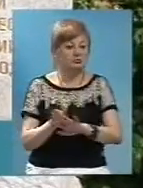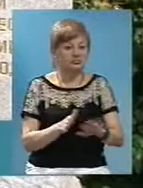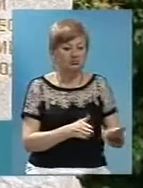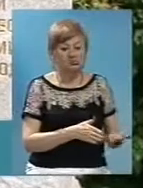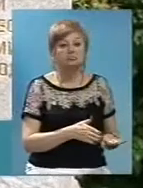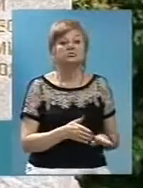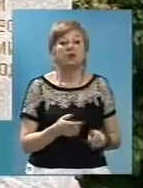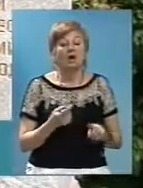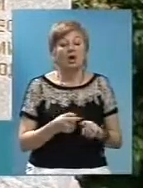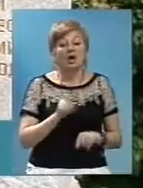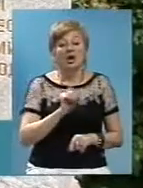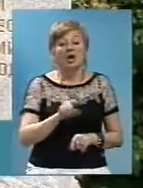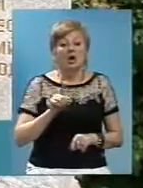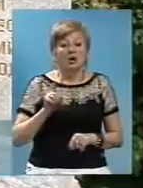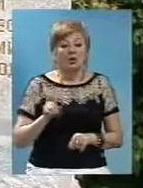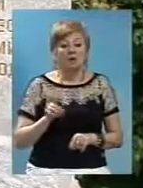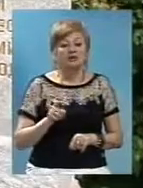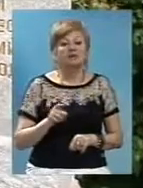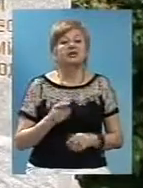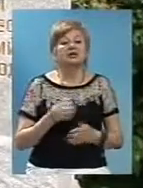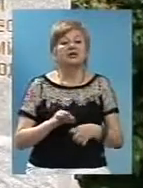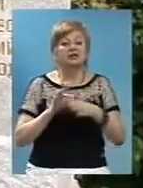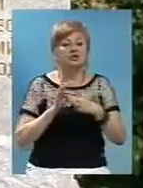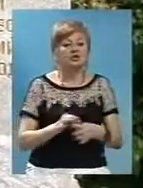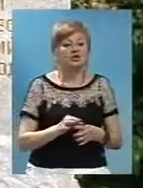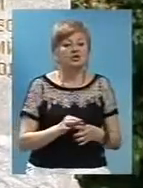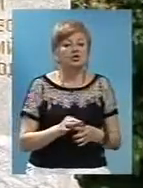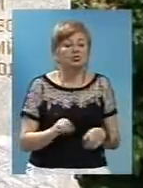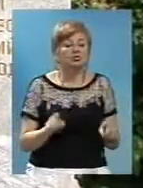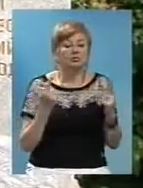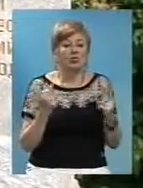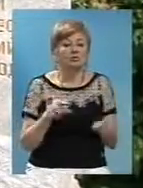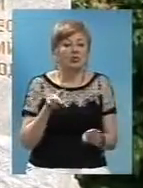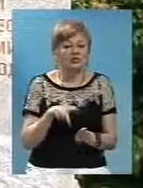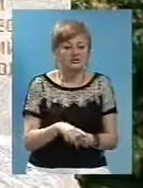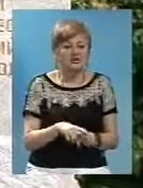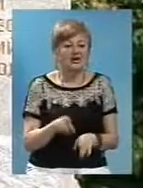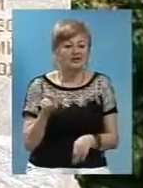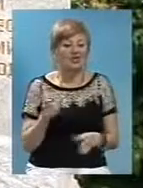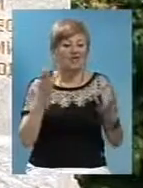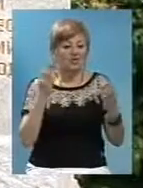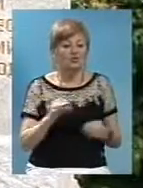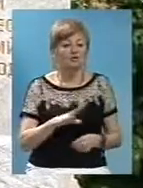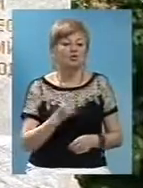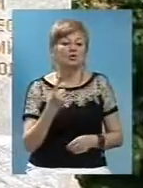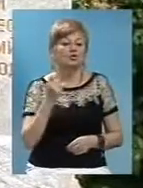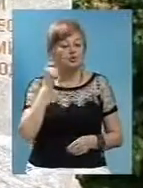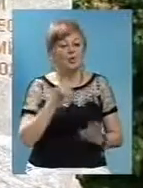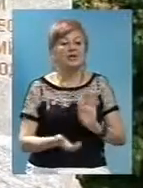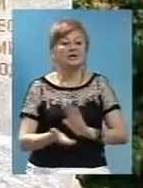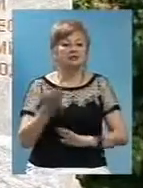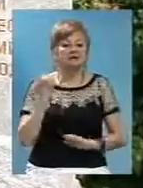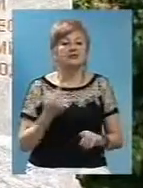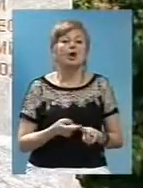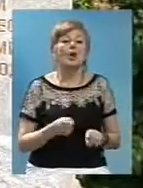тому, вони за собою вже несуть не стільки смислове навантаження того дня, що було 100 років тому, а тому що